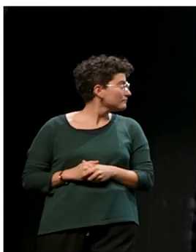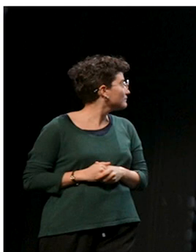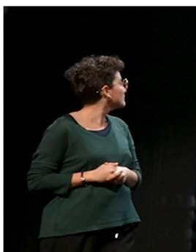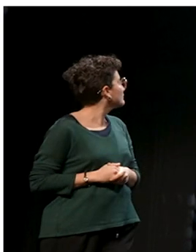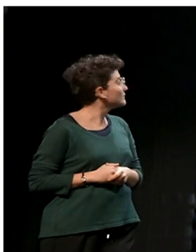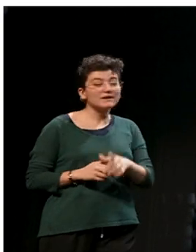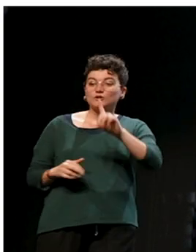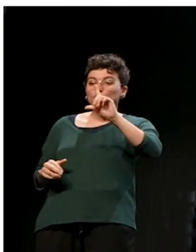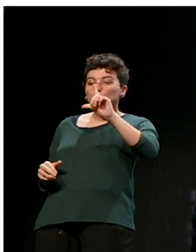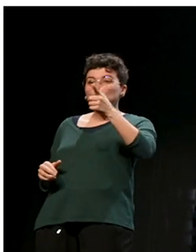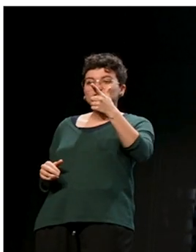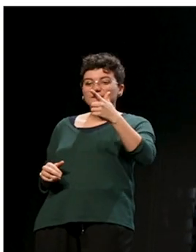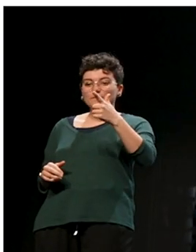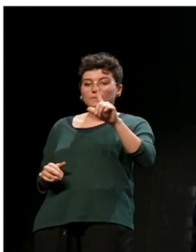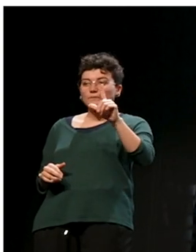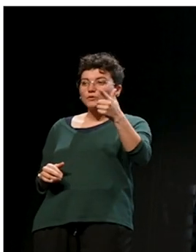La deux.